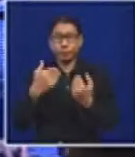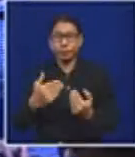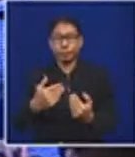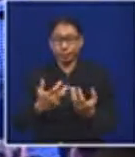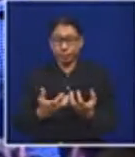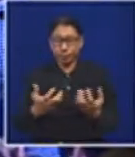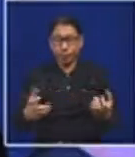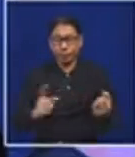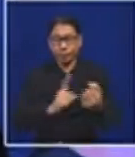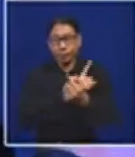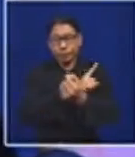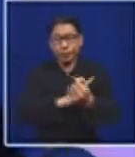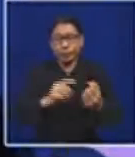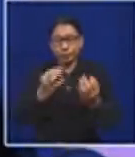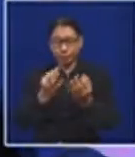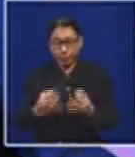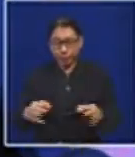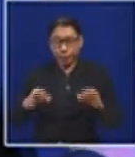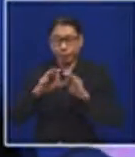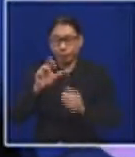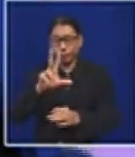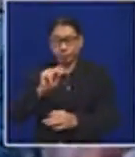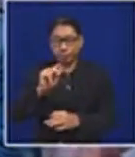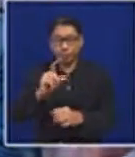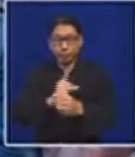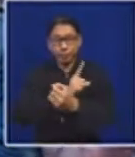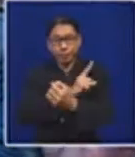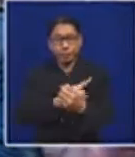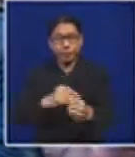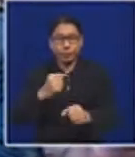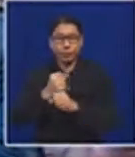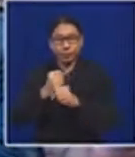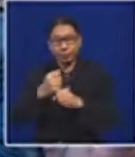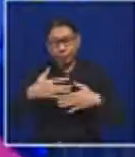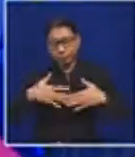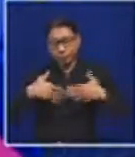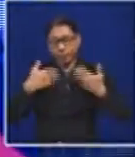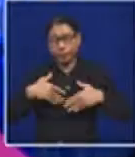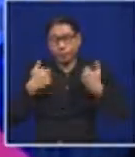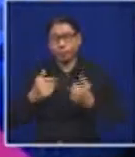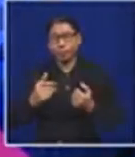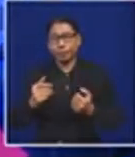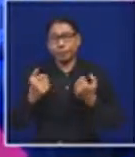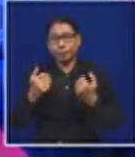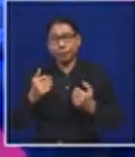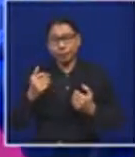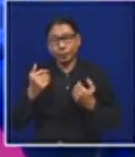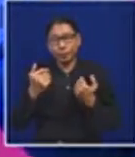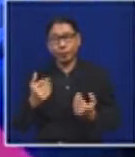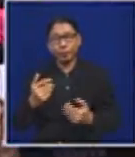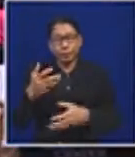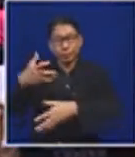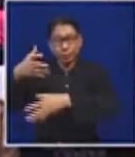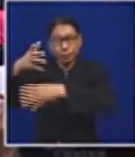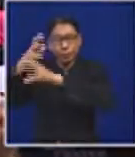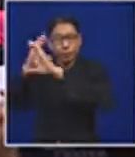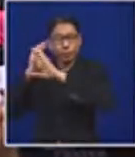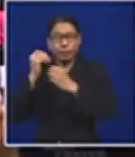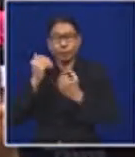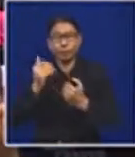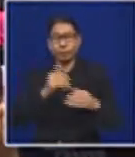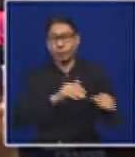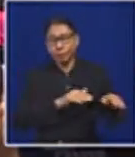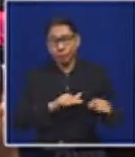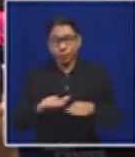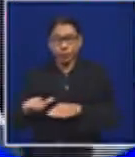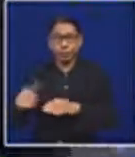มขนเพลงฮิตเพลงดังในยุคนั้นกว่า30บทเพลงไปสร้างความสุขให้แฟนเพลงได้สนุกสนานพร้อมย้อนวานๆไปพร้อมๆกับพวกเขาอีก